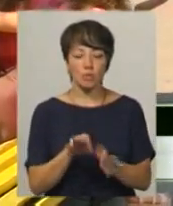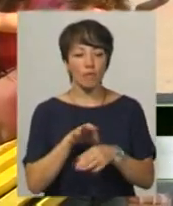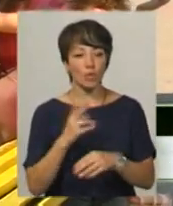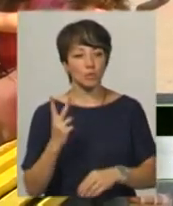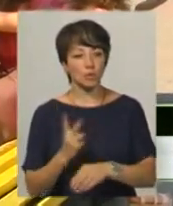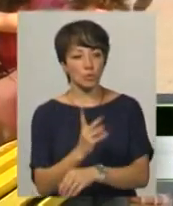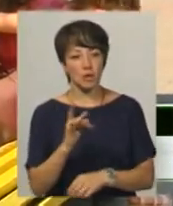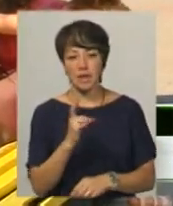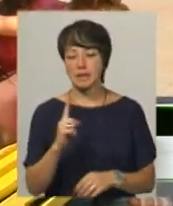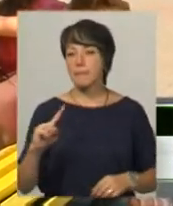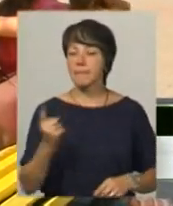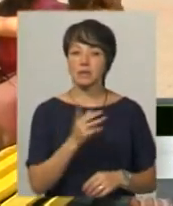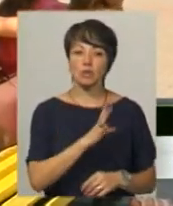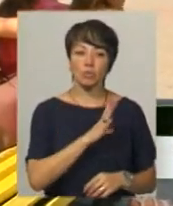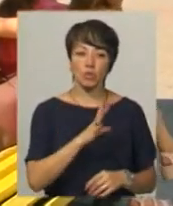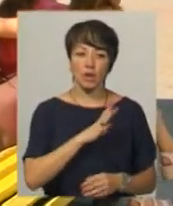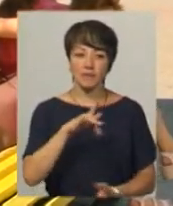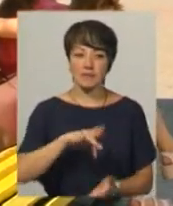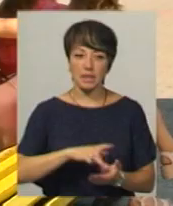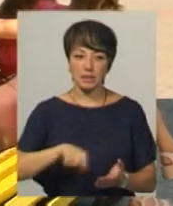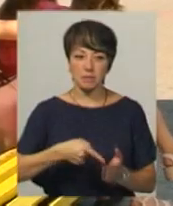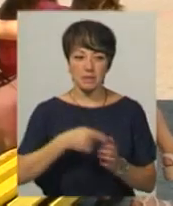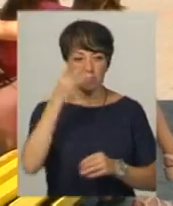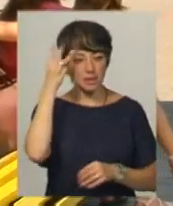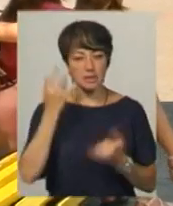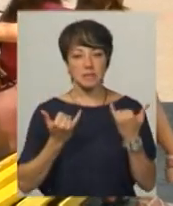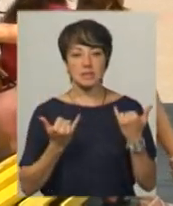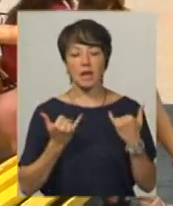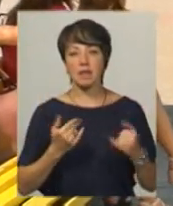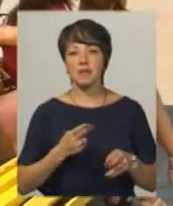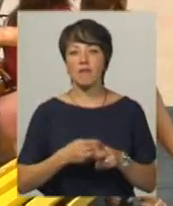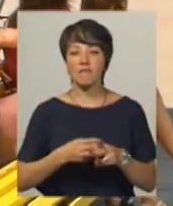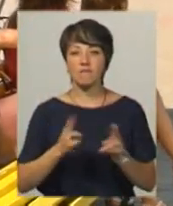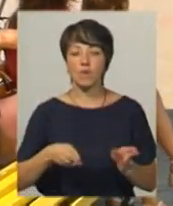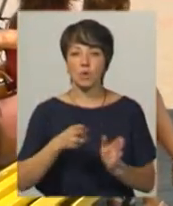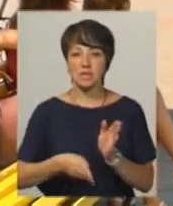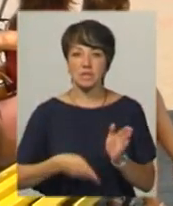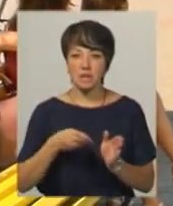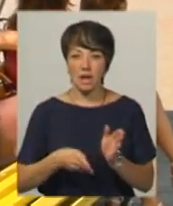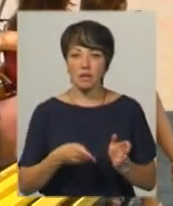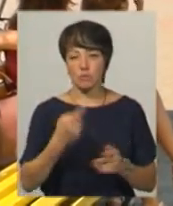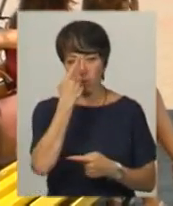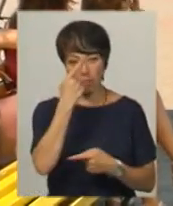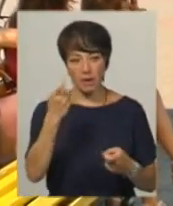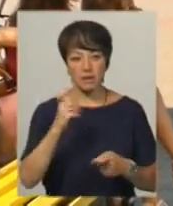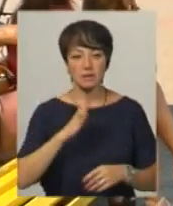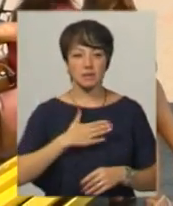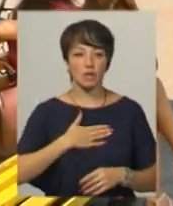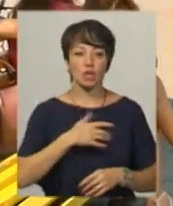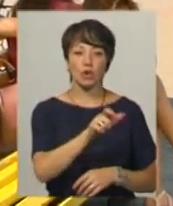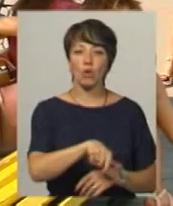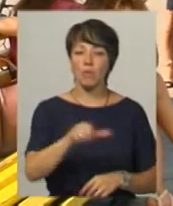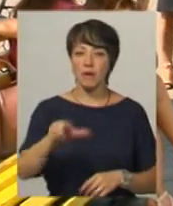другу акцію. Перша була в центрі міста Хмельницького, зараз на ЖД вокзалі, щоб попередити наших громадян